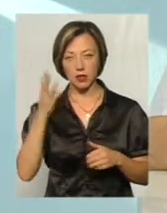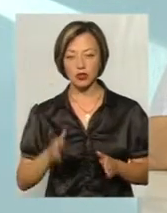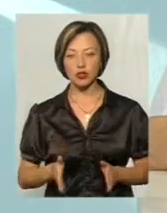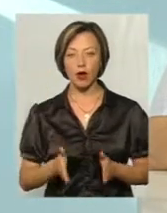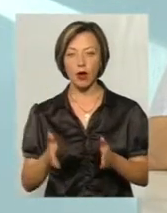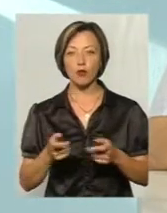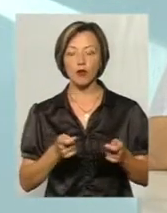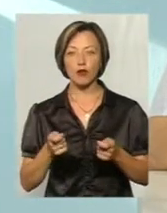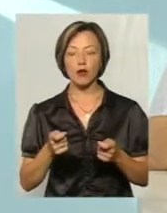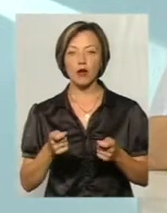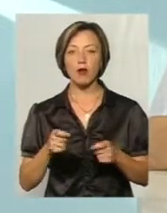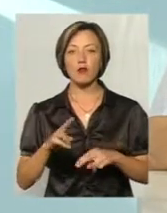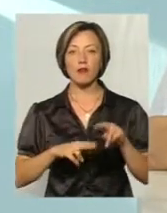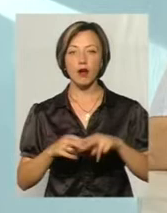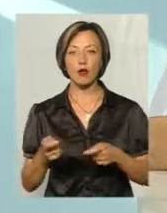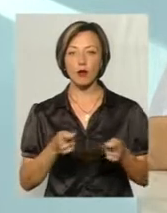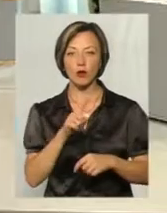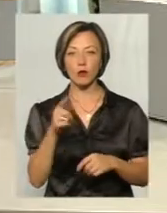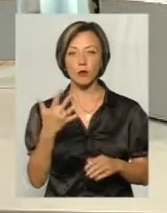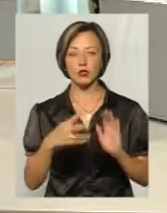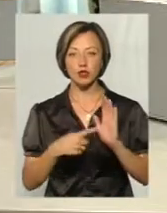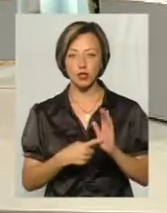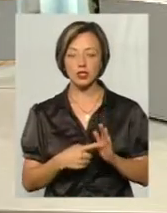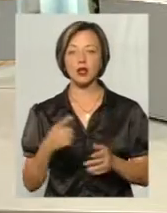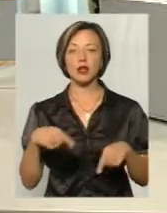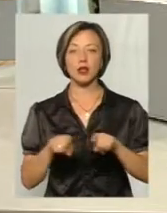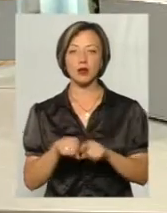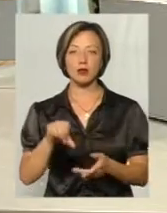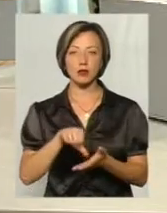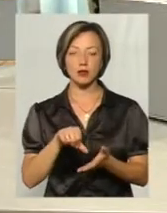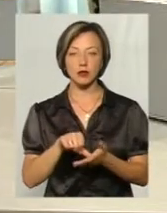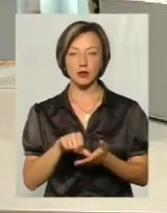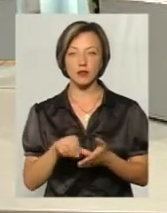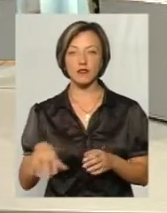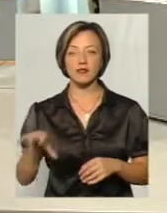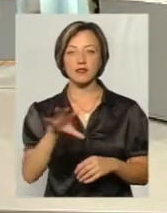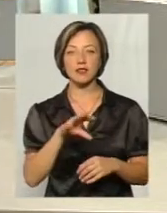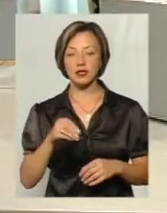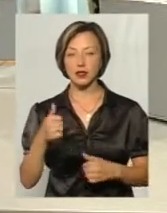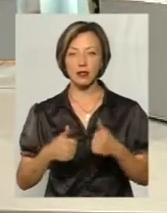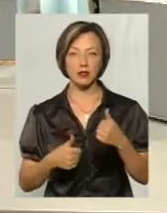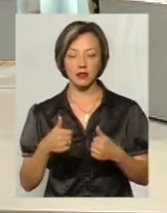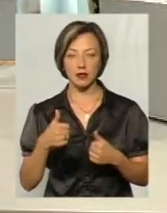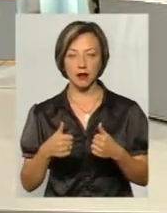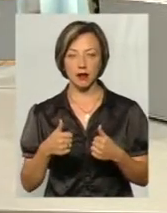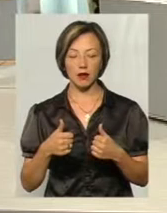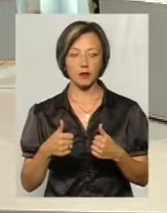шляхобудівельне управління номер 56, приймає участь практично майже у всіх тендерах